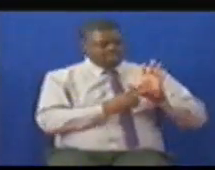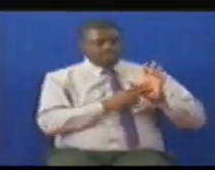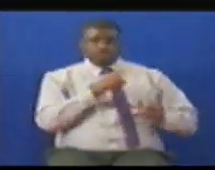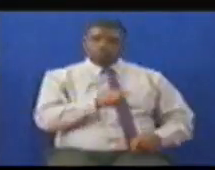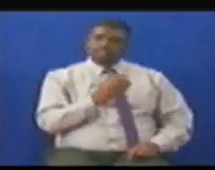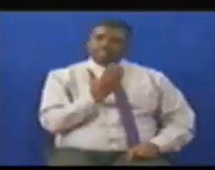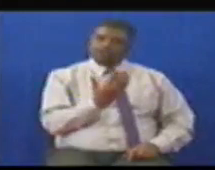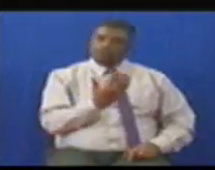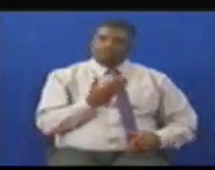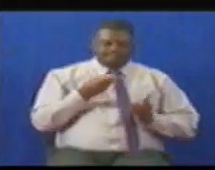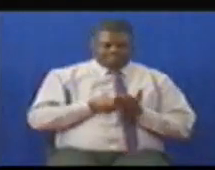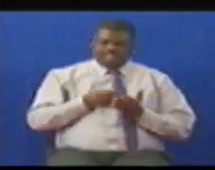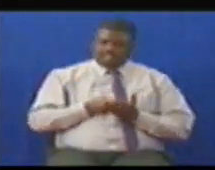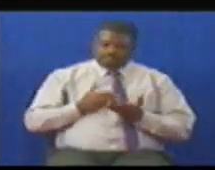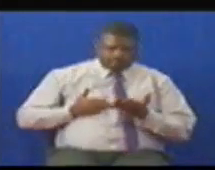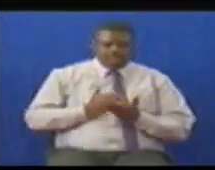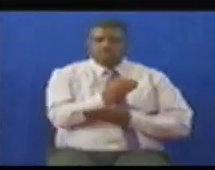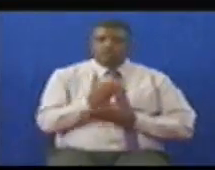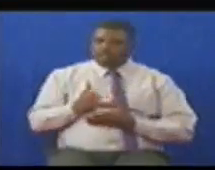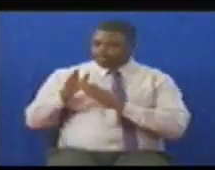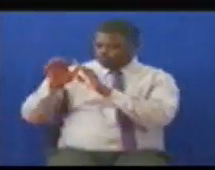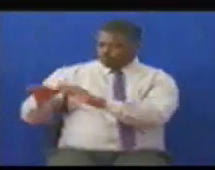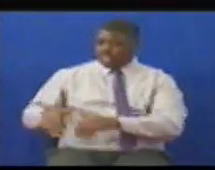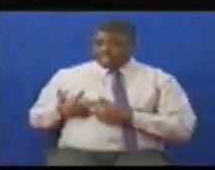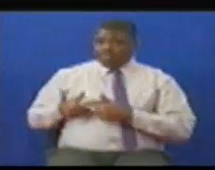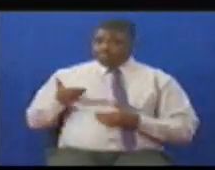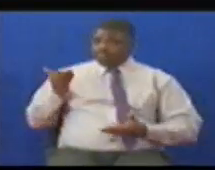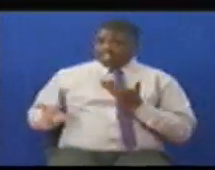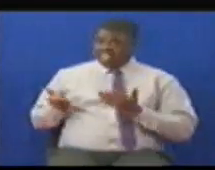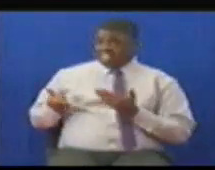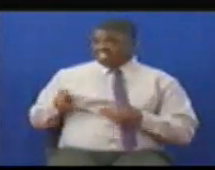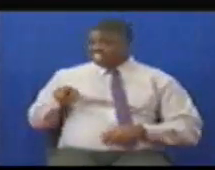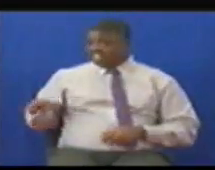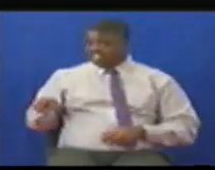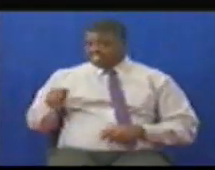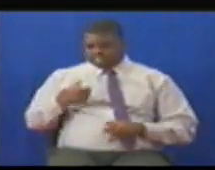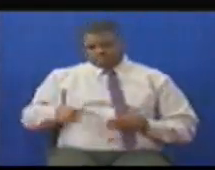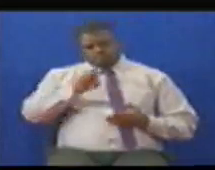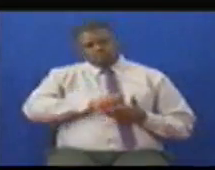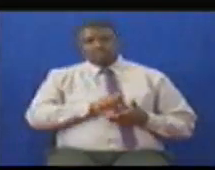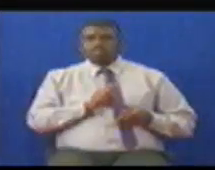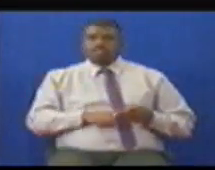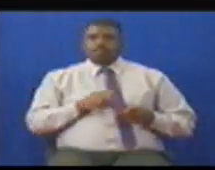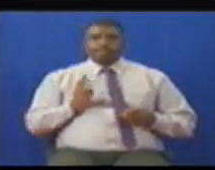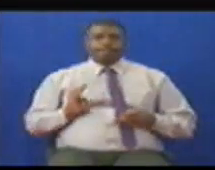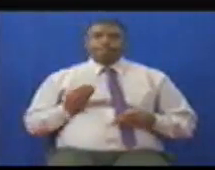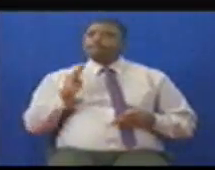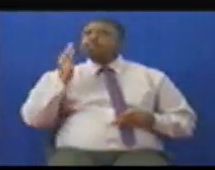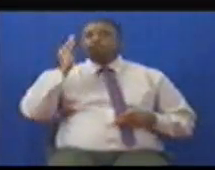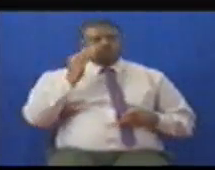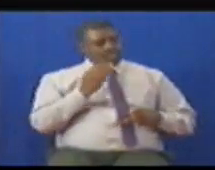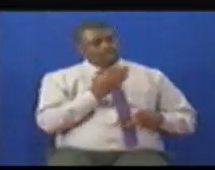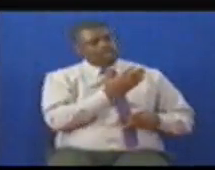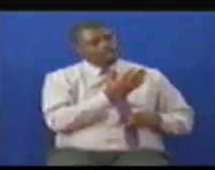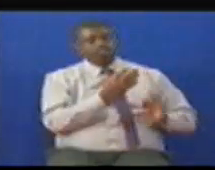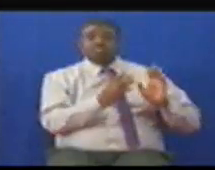fedha iliyoidhinishwa na bunge. Kiasi hicho cha fedha kimeongezeka kwa takriban shilingi bilioni 58.3